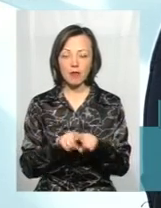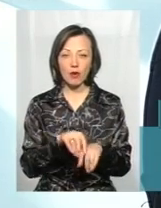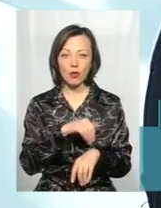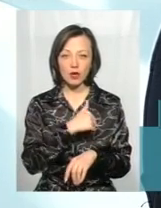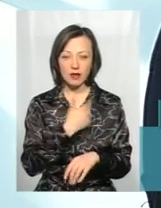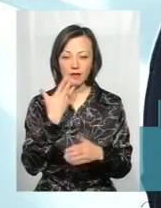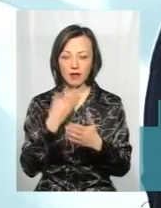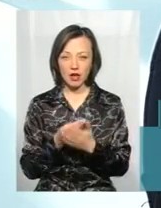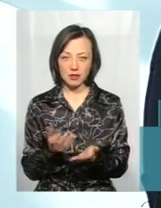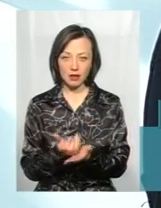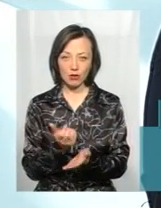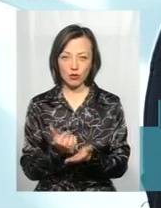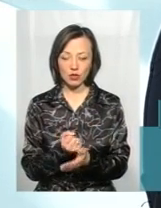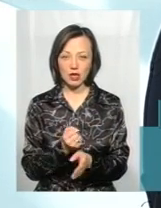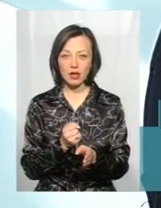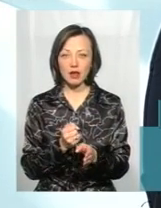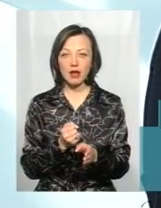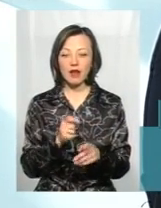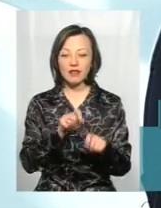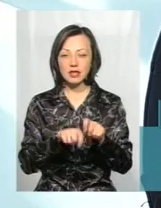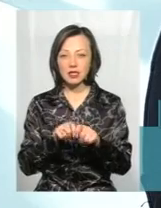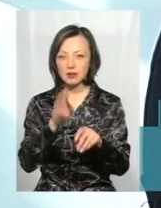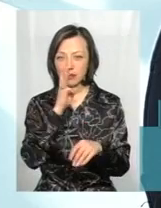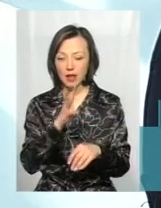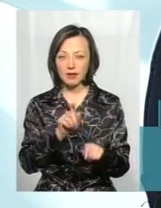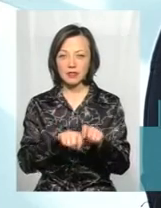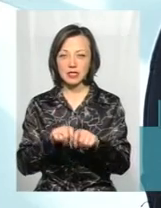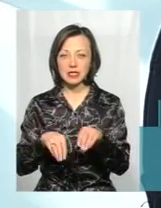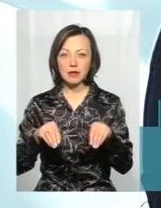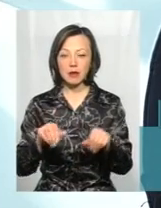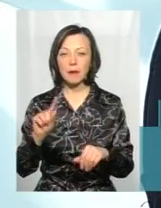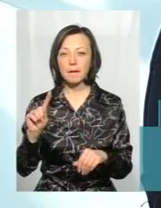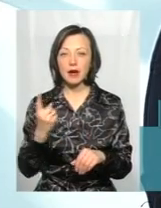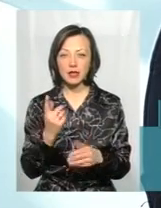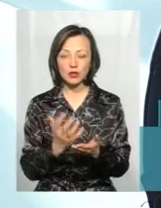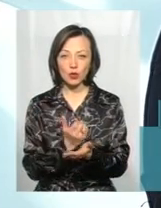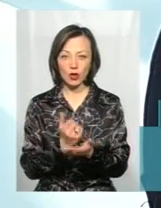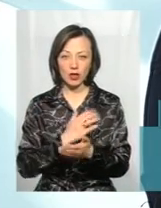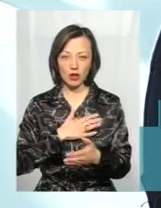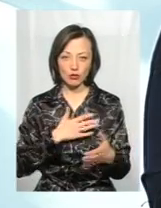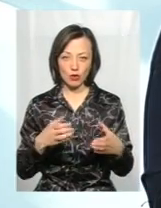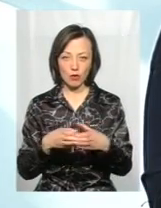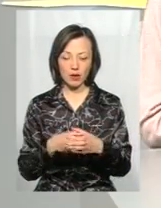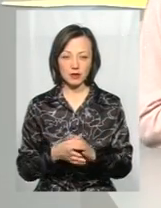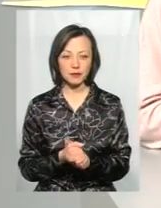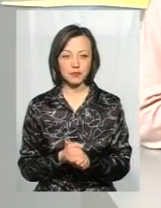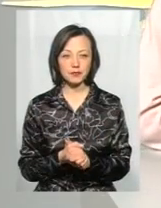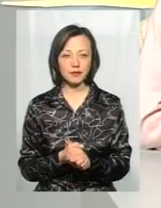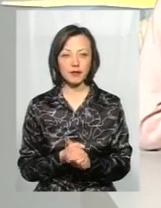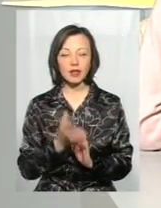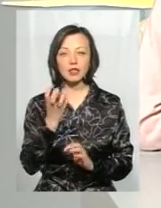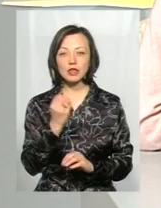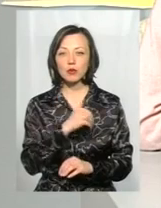власне надходження. Легалізація заробітної плати, інвентаризація земель – це перший дохід нашої громади. Ще б